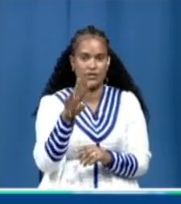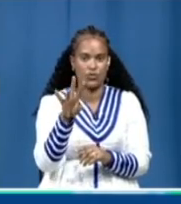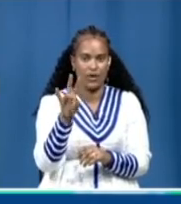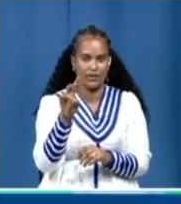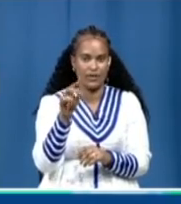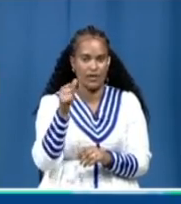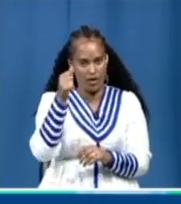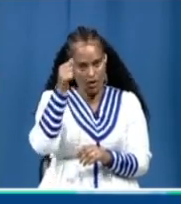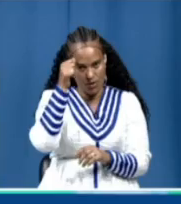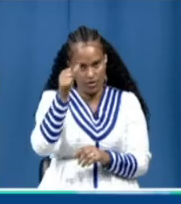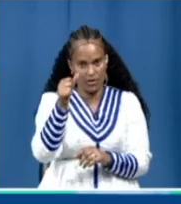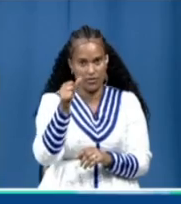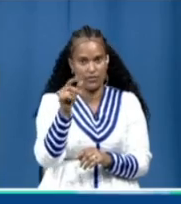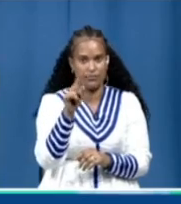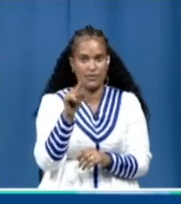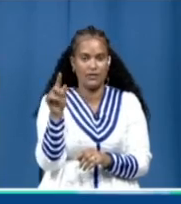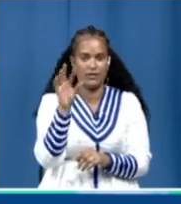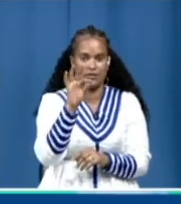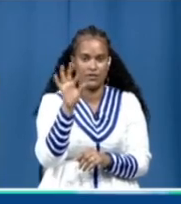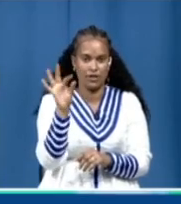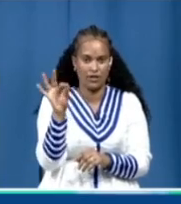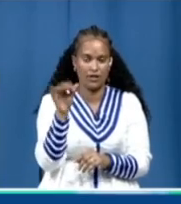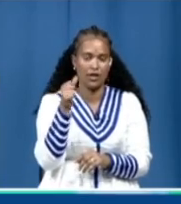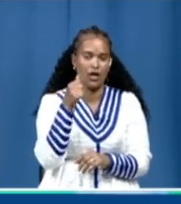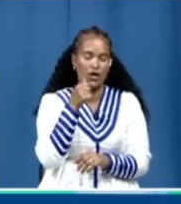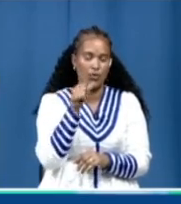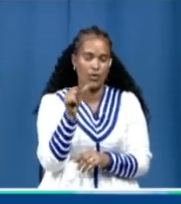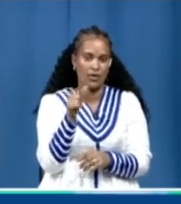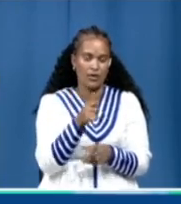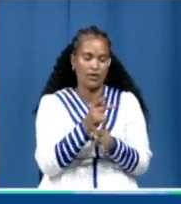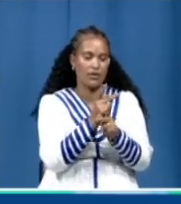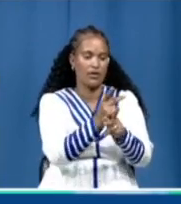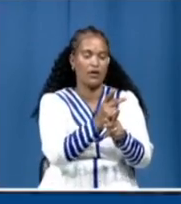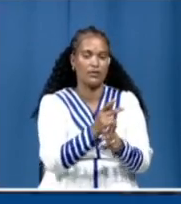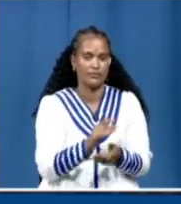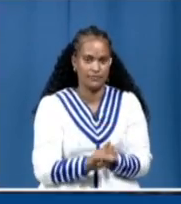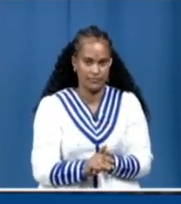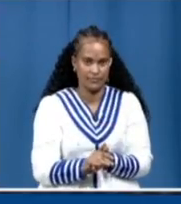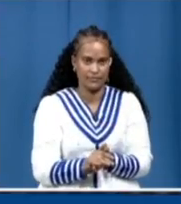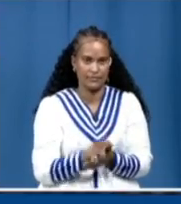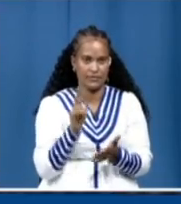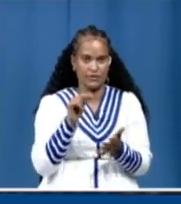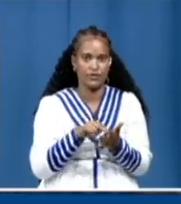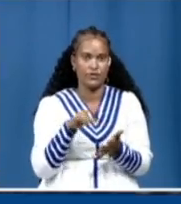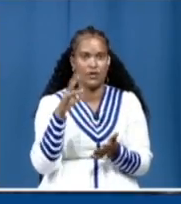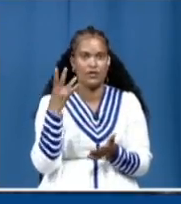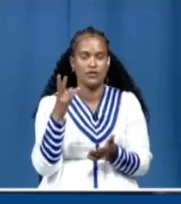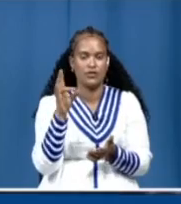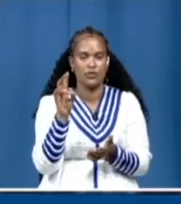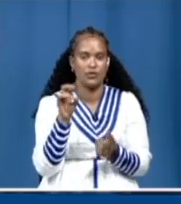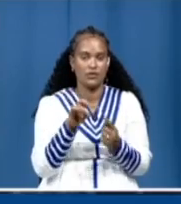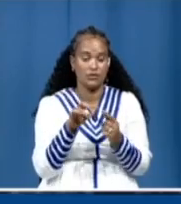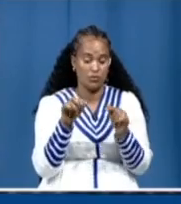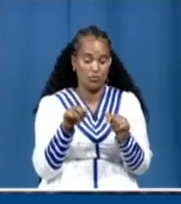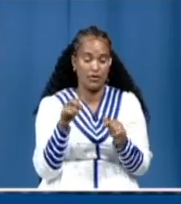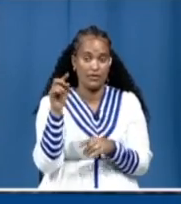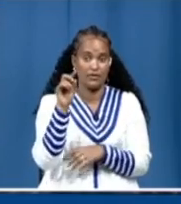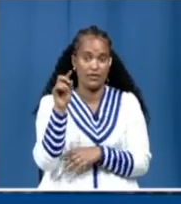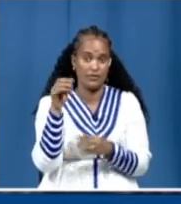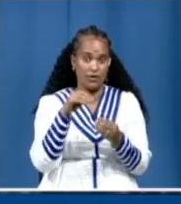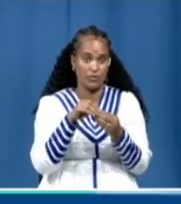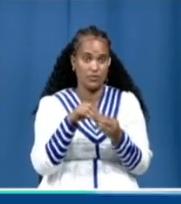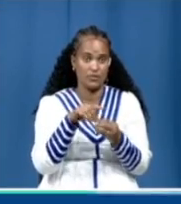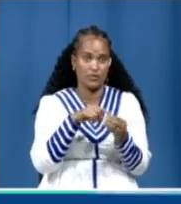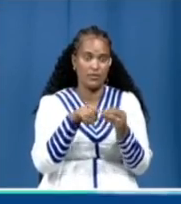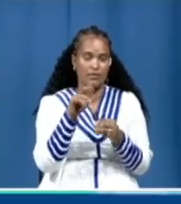ን327 ደቂ ተባዕትዮ ን199 ደቂ ኣንስትዮ ልቓሕ ተዓዲል ኣሎ። ናይ 2017 እውን እስካብዚ ናይ ሎማዓንቲ ዕለት ዝሓወሰ